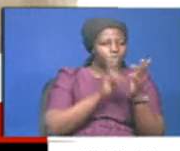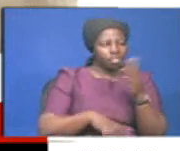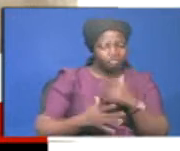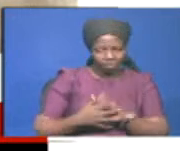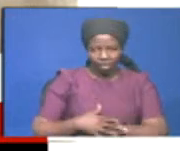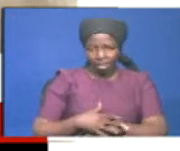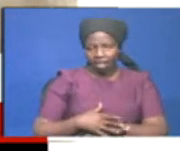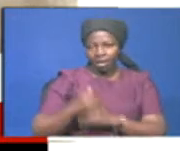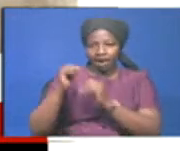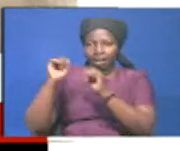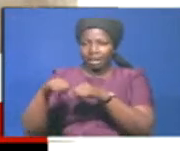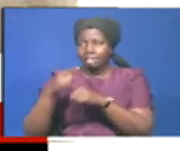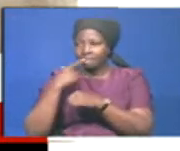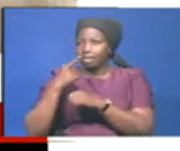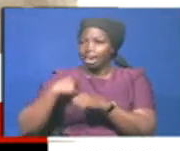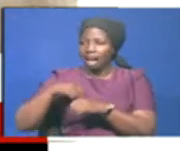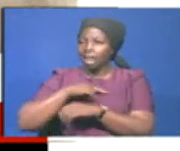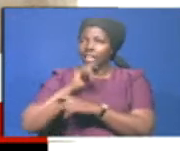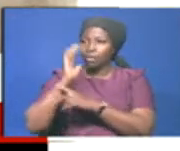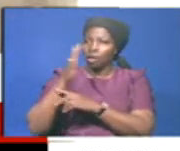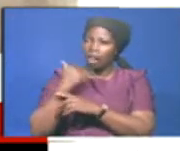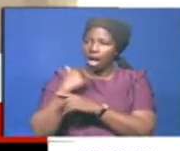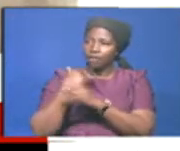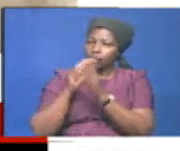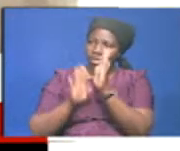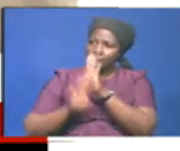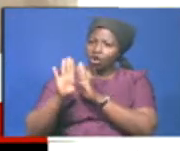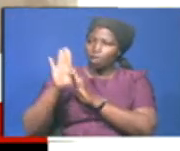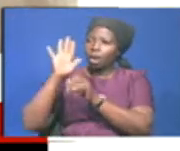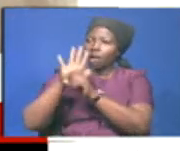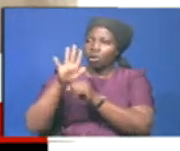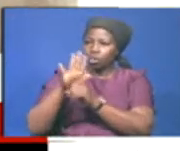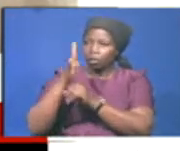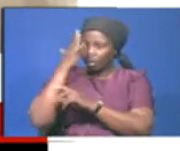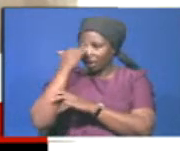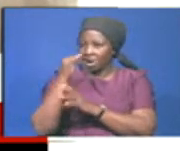Nasema kuwa tutakuwa tumepiga hatua kubwa, kwa sababu kama